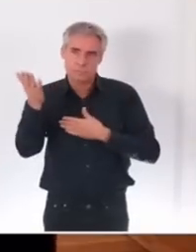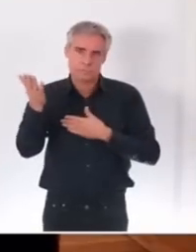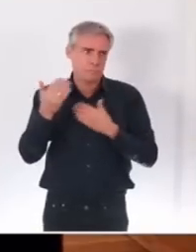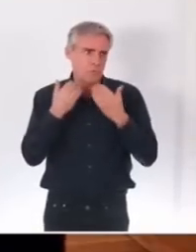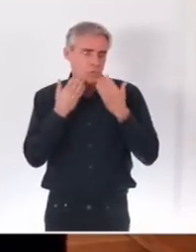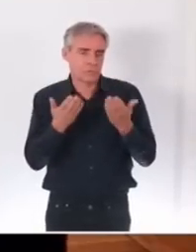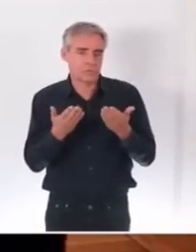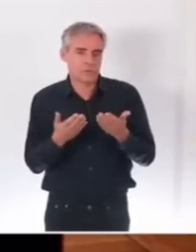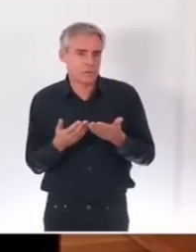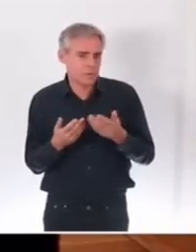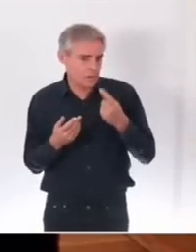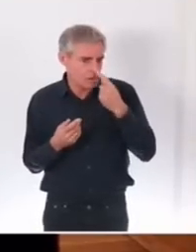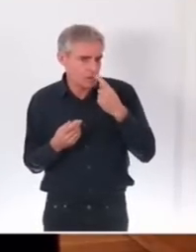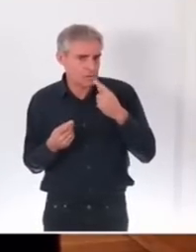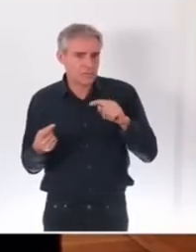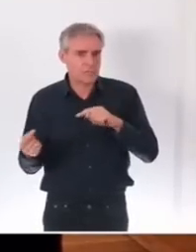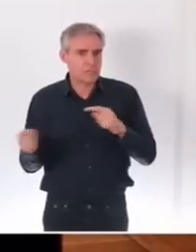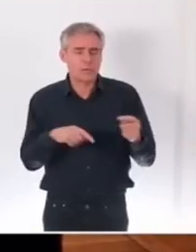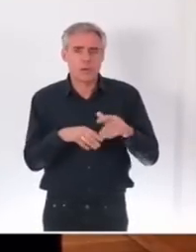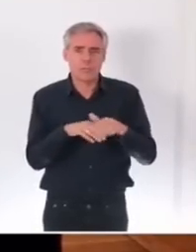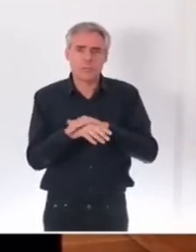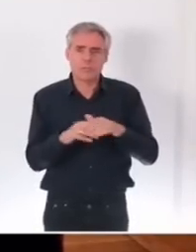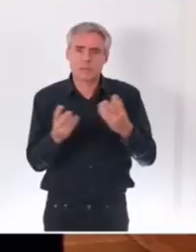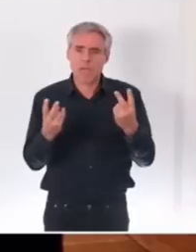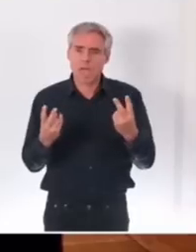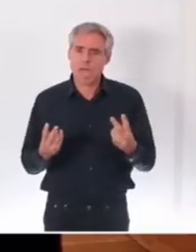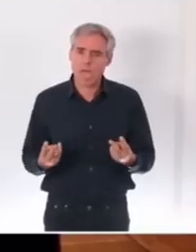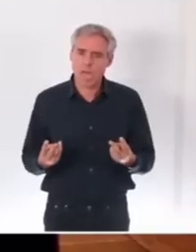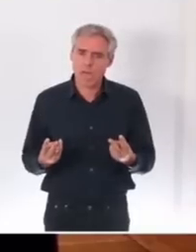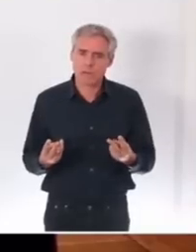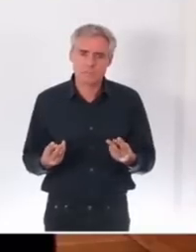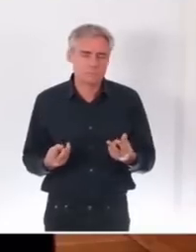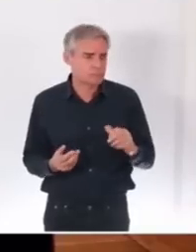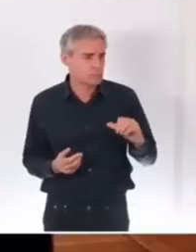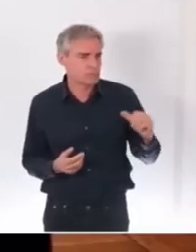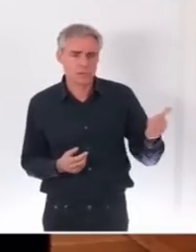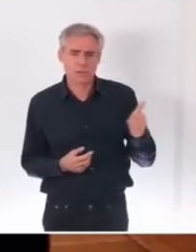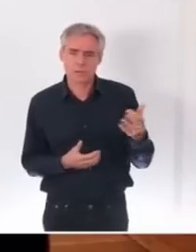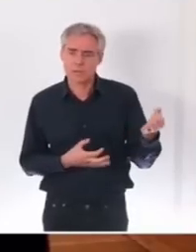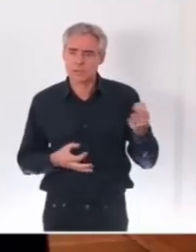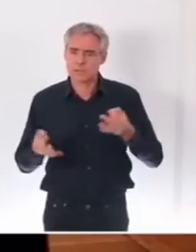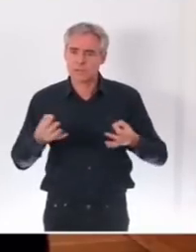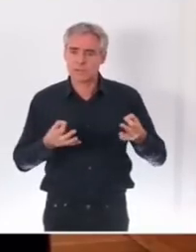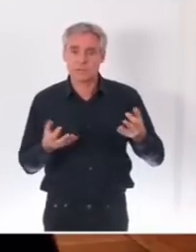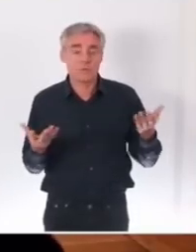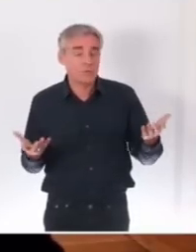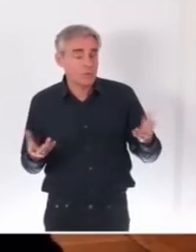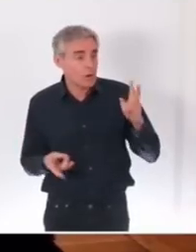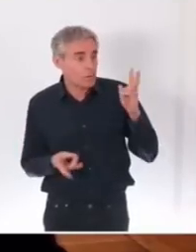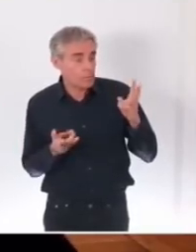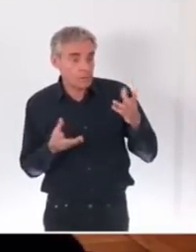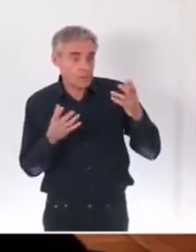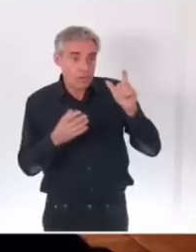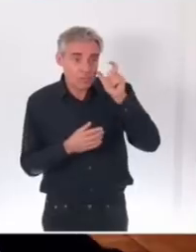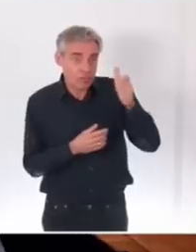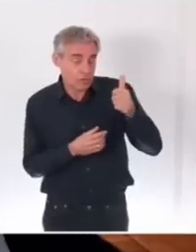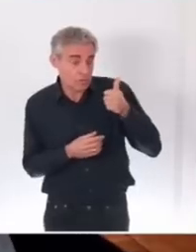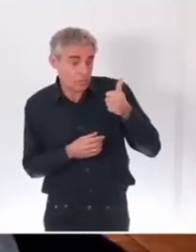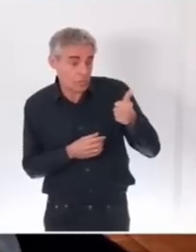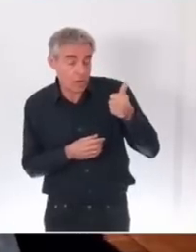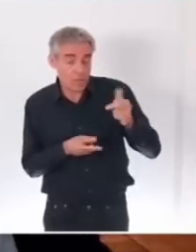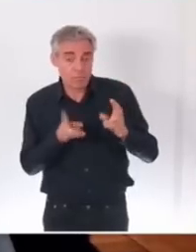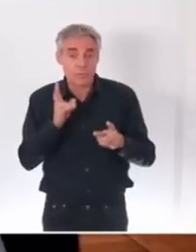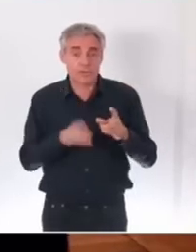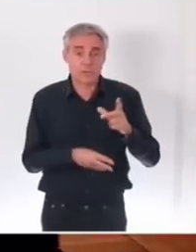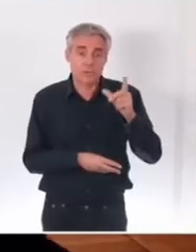C'est un rabaissement du débat politique, ça a été précisé par les uns et les autres. Et si vous deviez être logique avec vous-même,